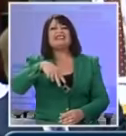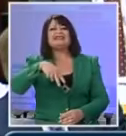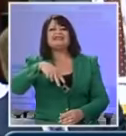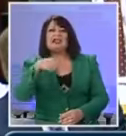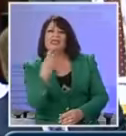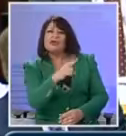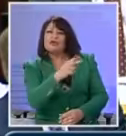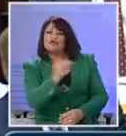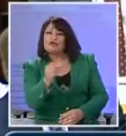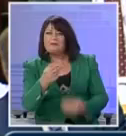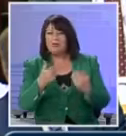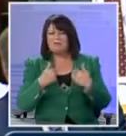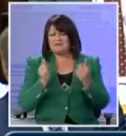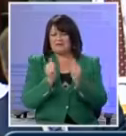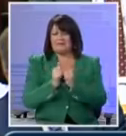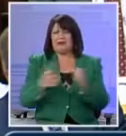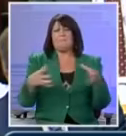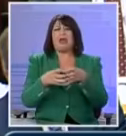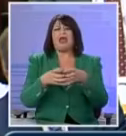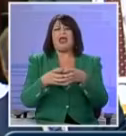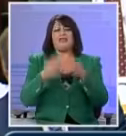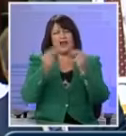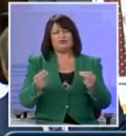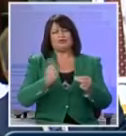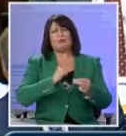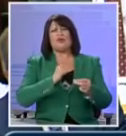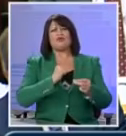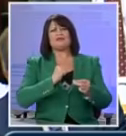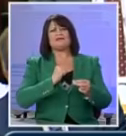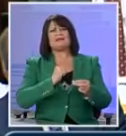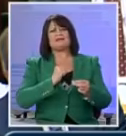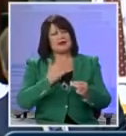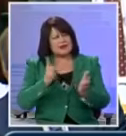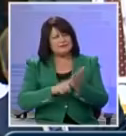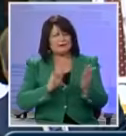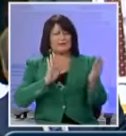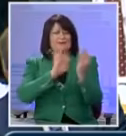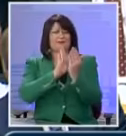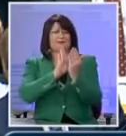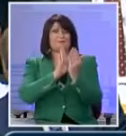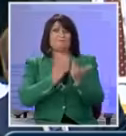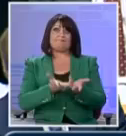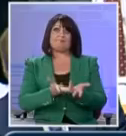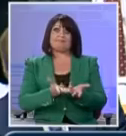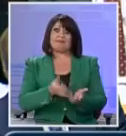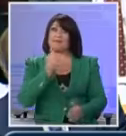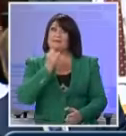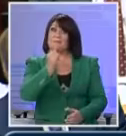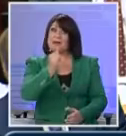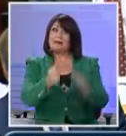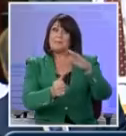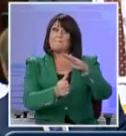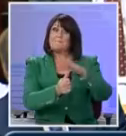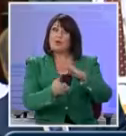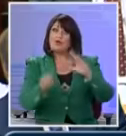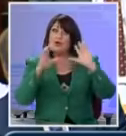εμείς θα το λύσουμε εδώ φιλικά μια παρέα είμαστε και έτσι θα μας αντιμετωπίζετε άρα θα μιλάτε πάντα με τον πρόεδρο της νέας